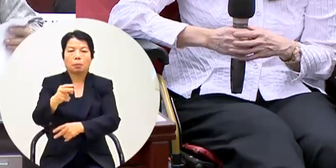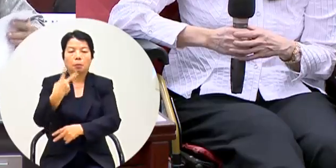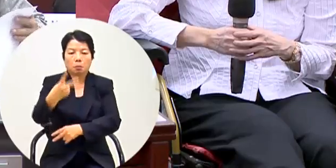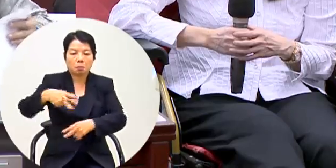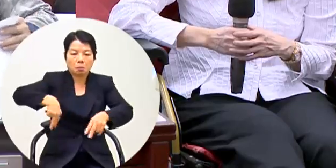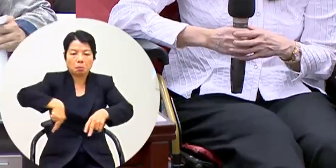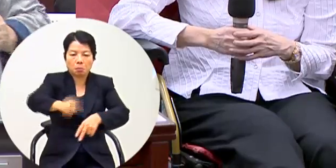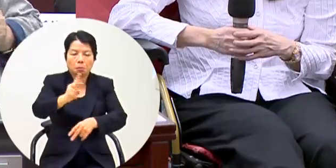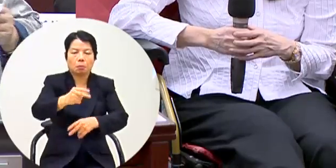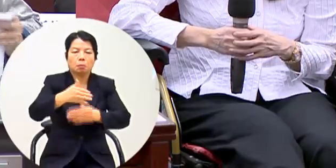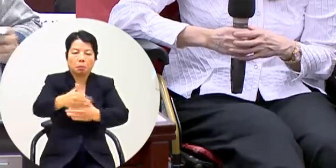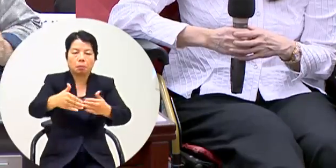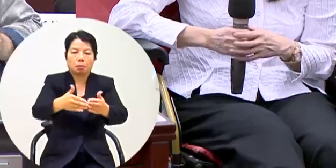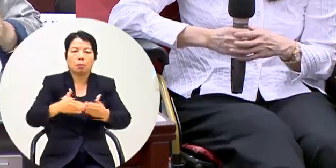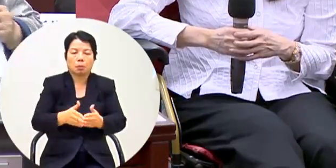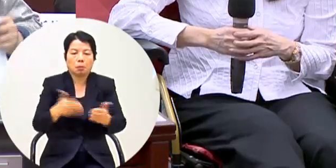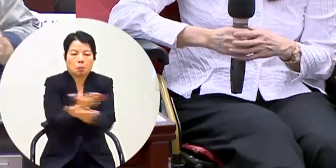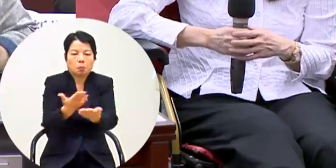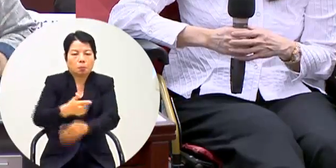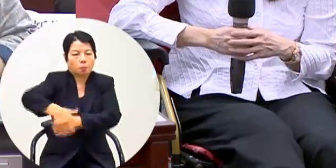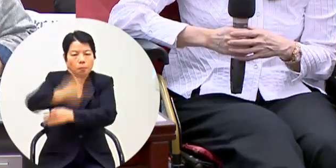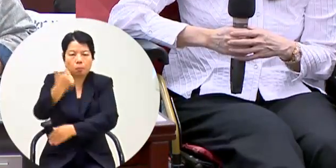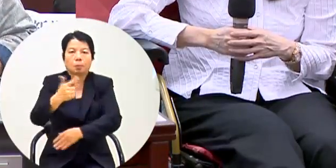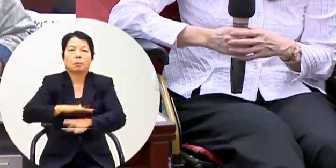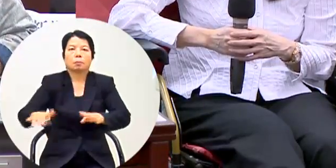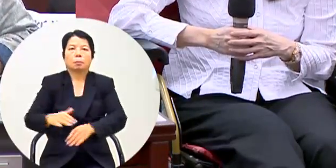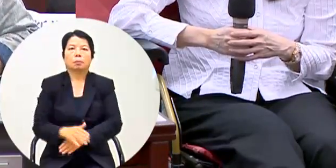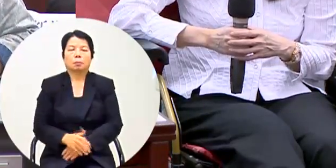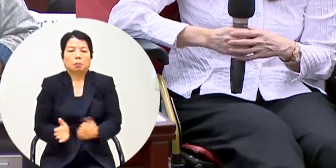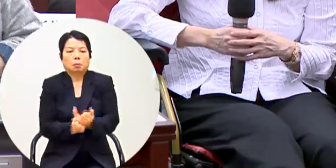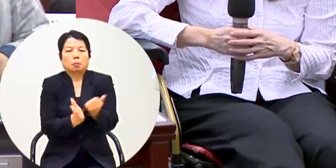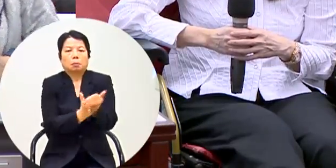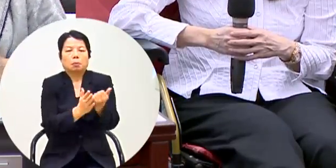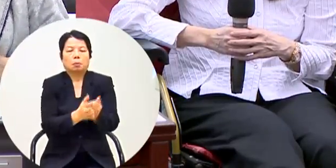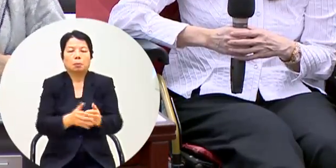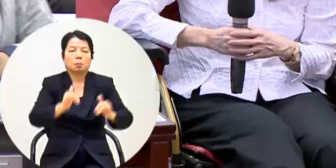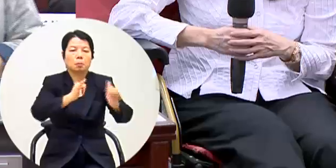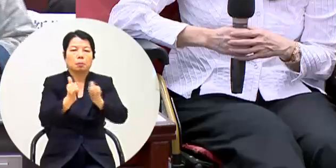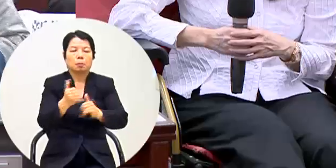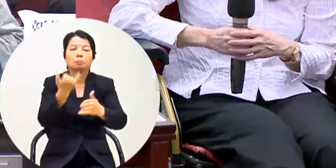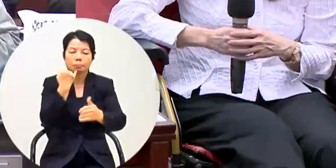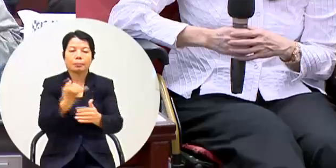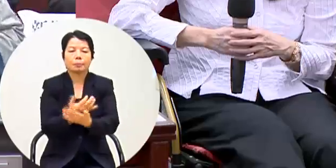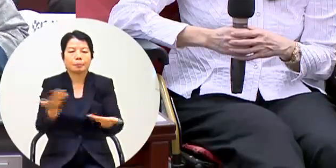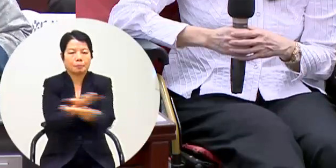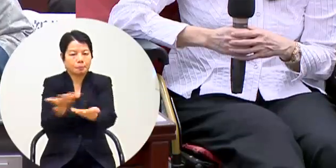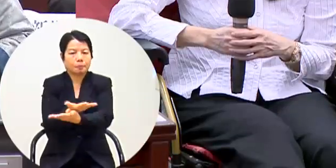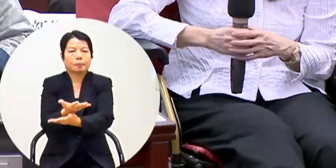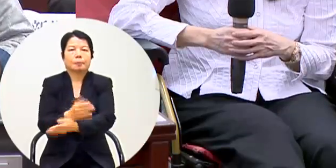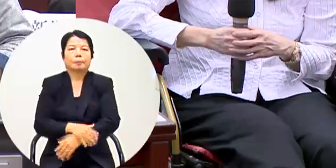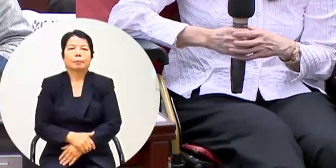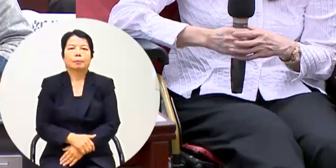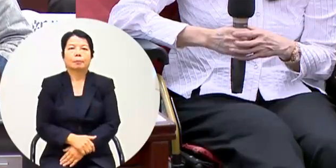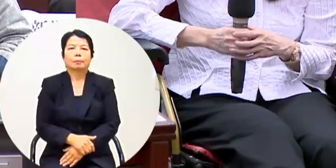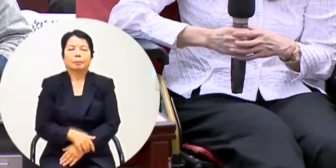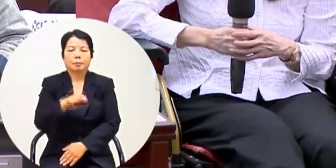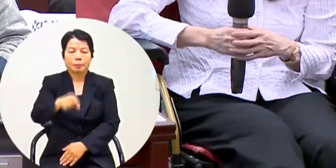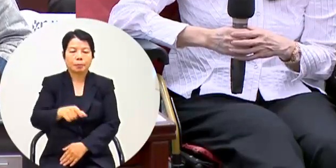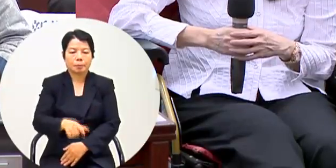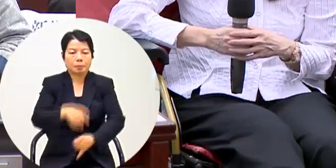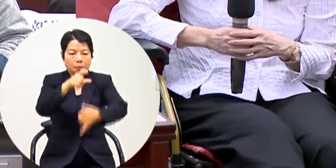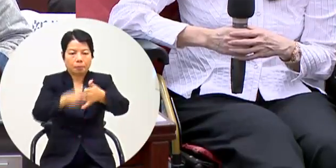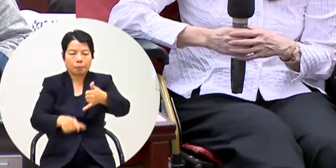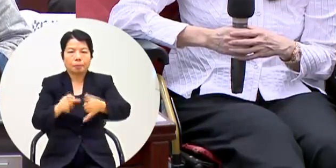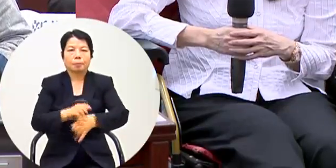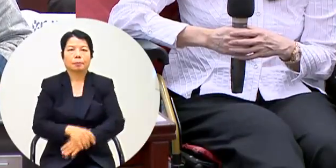够鼓励我们的市民来汰换，这个我想这个方案我们会再提起。那